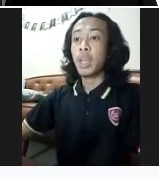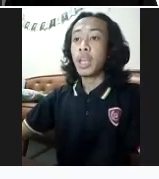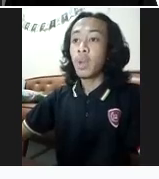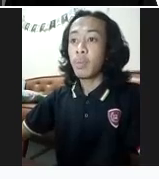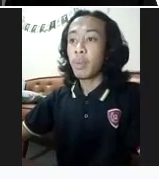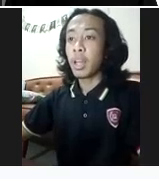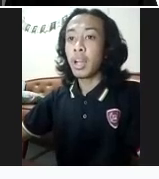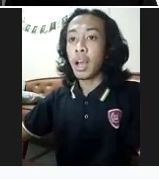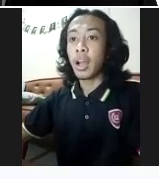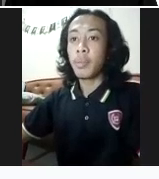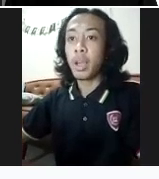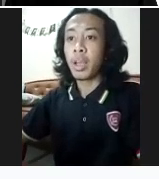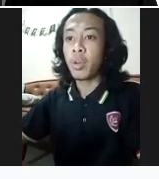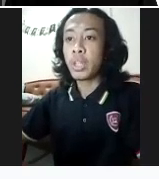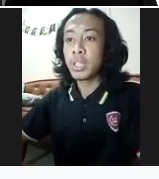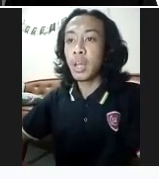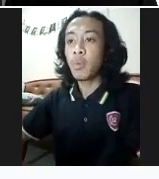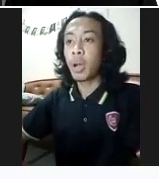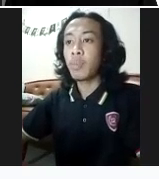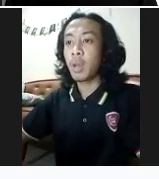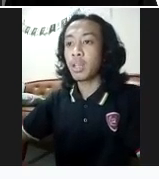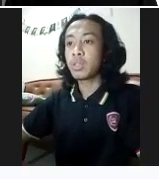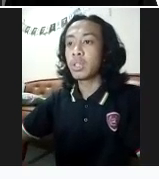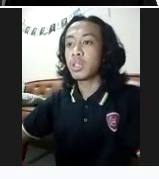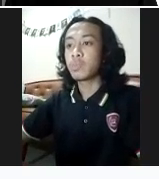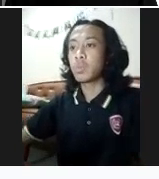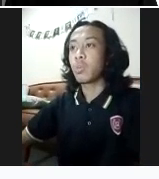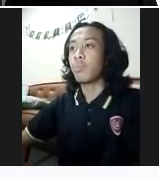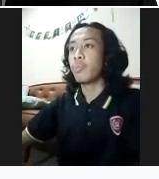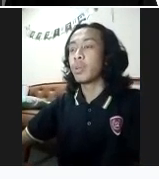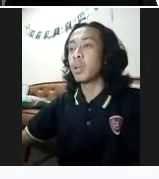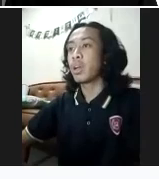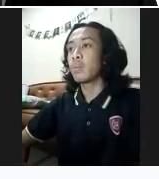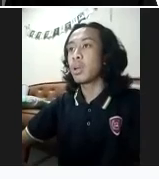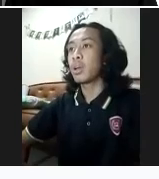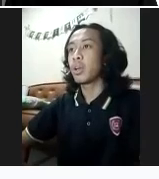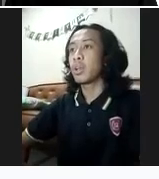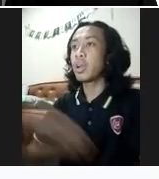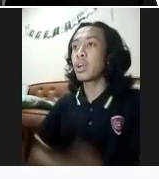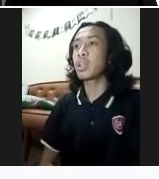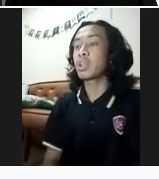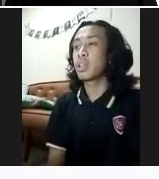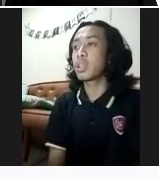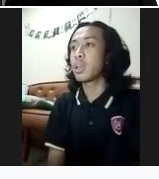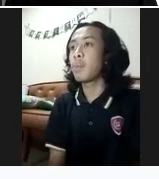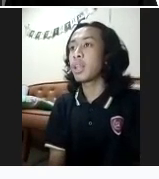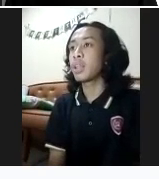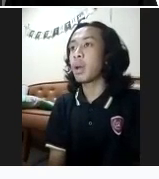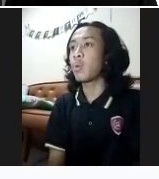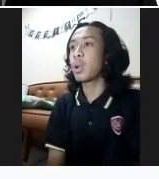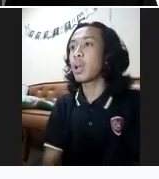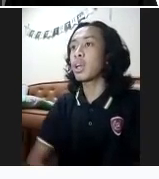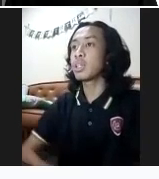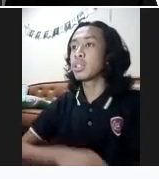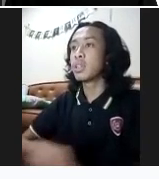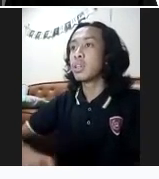dimiliki oleh pemerintahan negara bagian Goiás dan merupakan markas Goiás Esporte Clube. Yang kelima ada yang paling terbaru